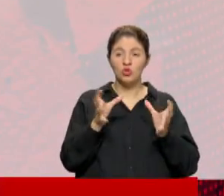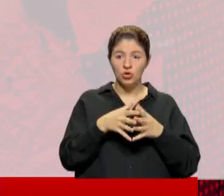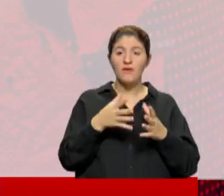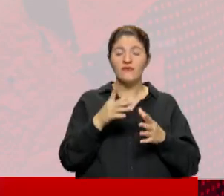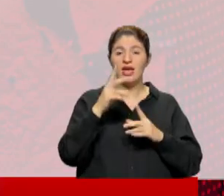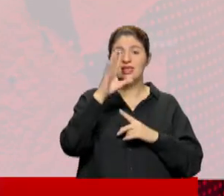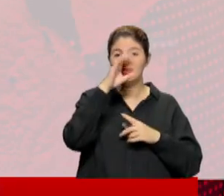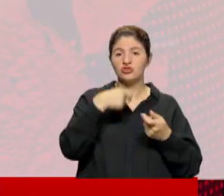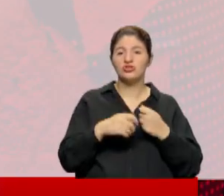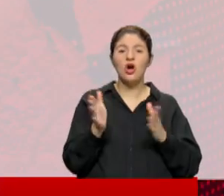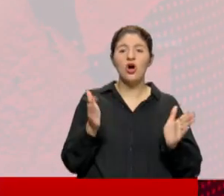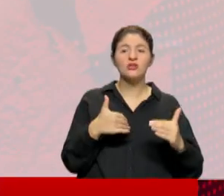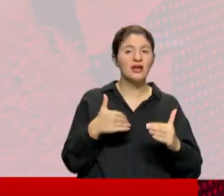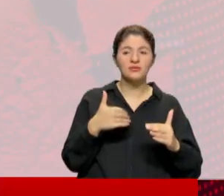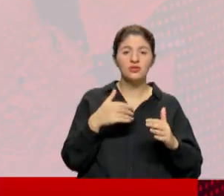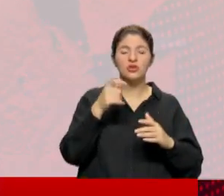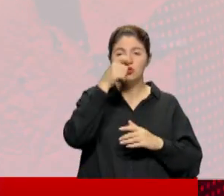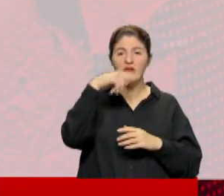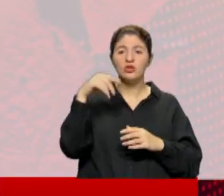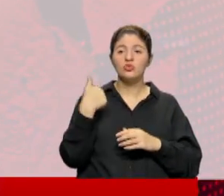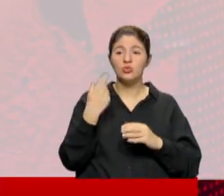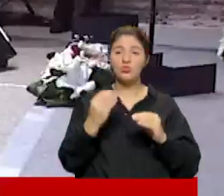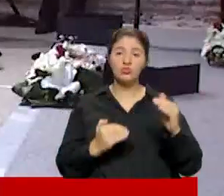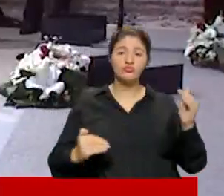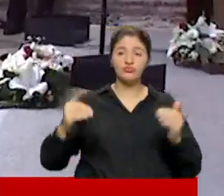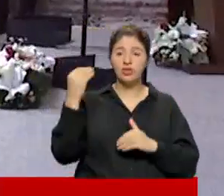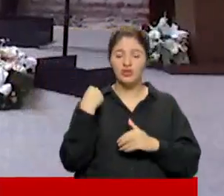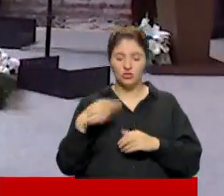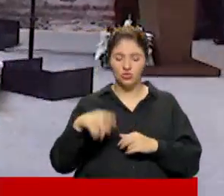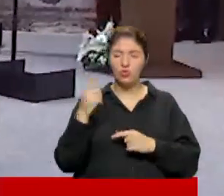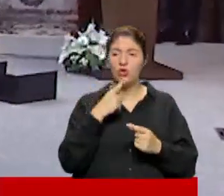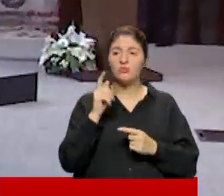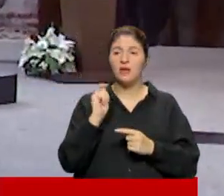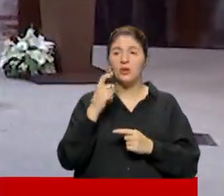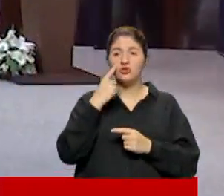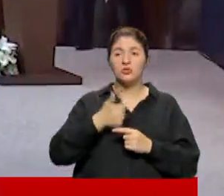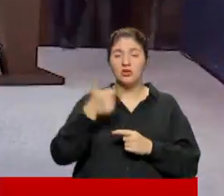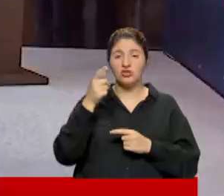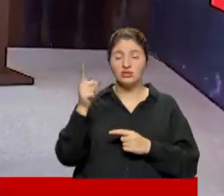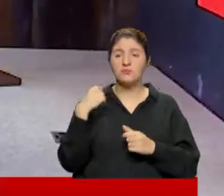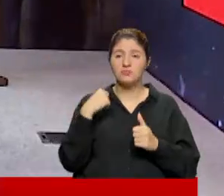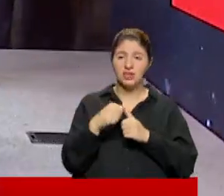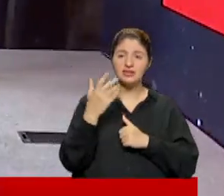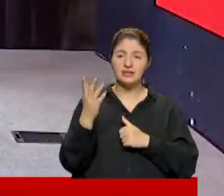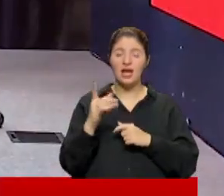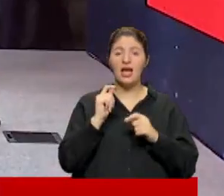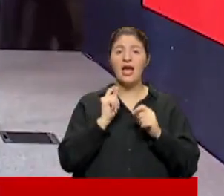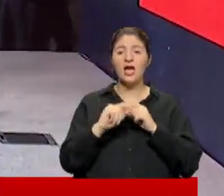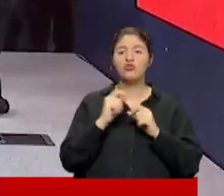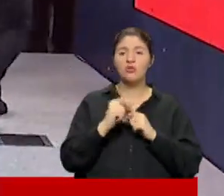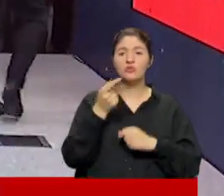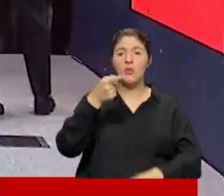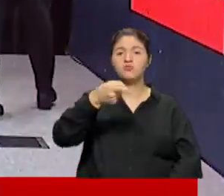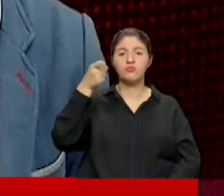İstanbul Ticaret Odası rakamları TÜİK rakamının çok üstünde yeni günde kon Cumhurbaşkanı İsa bir kez daha ekonomimize